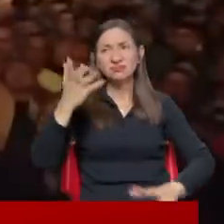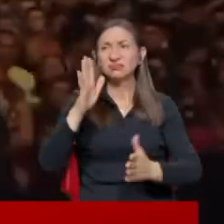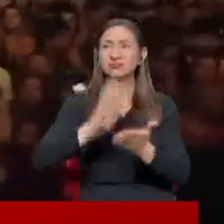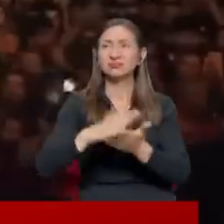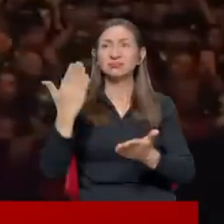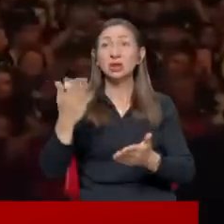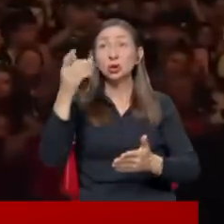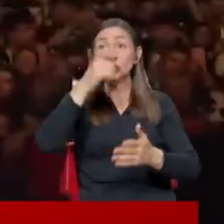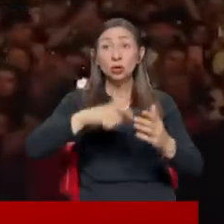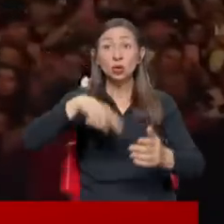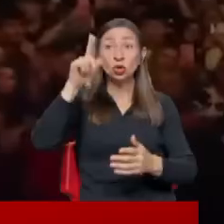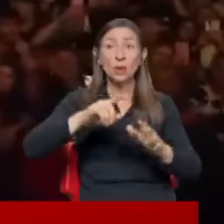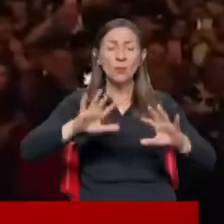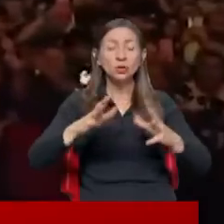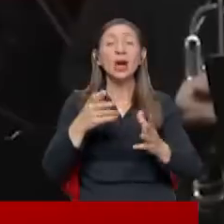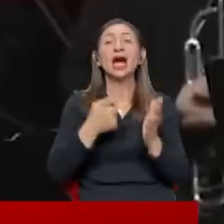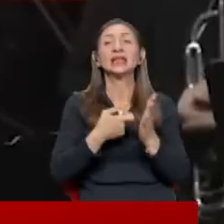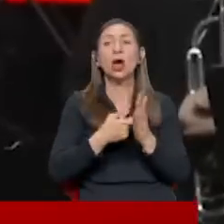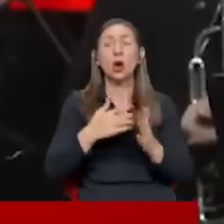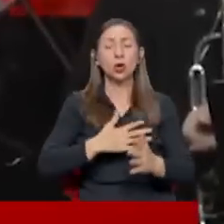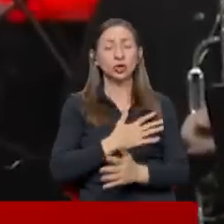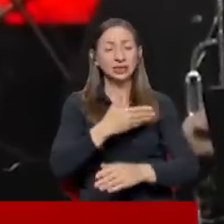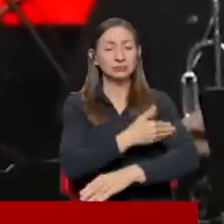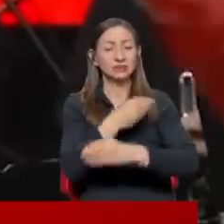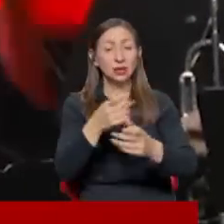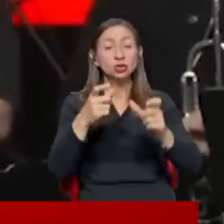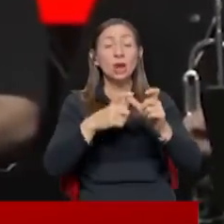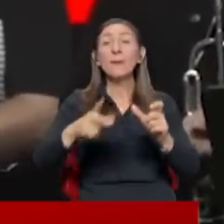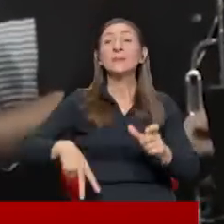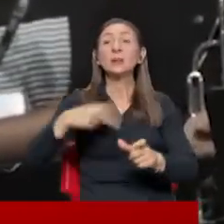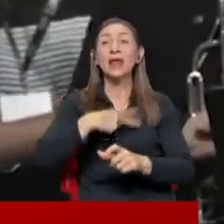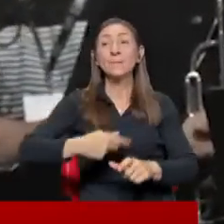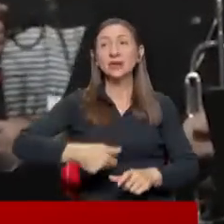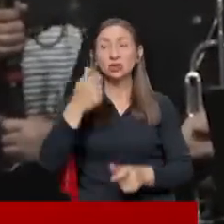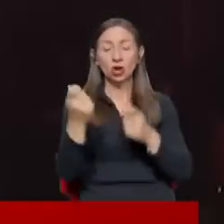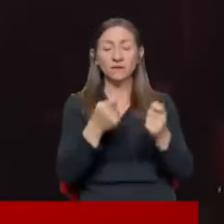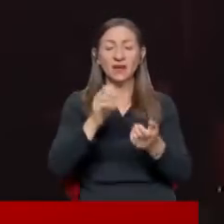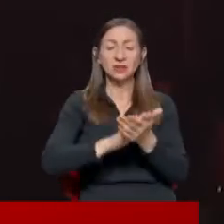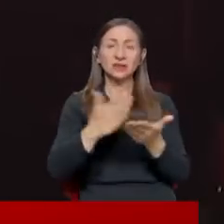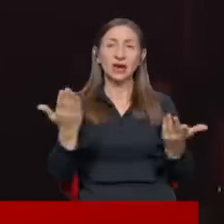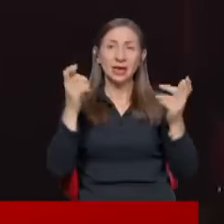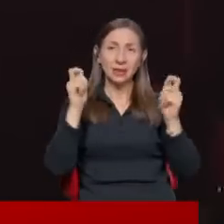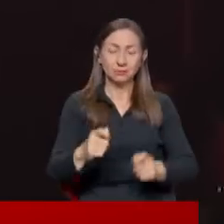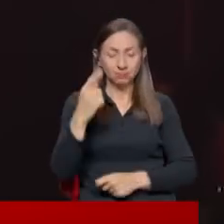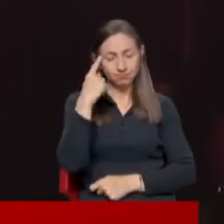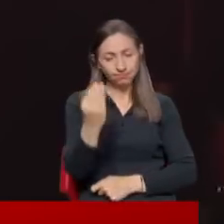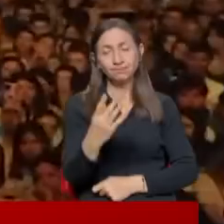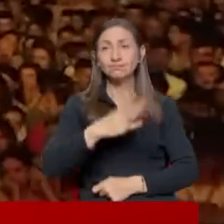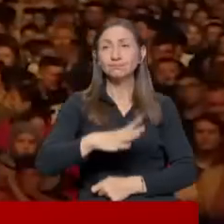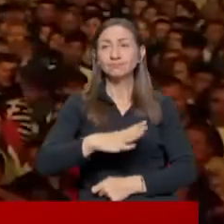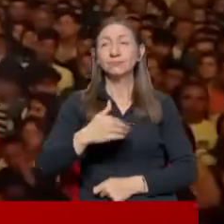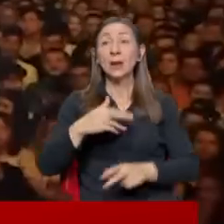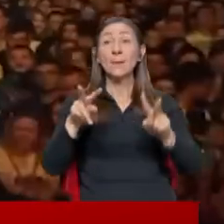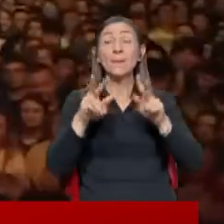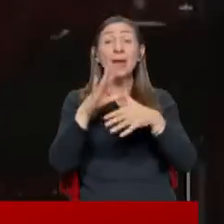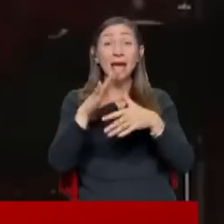ayrıldı. Ülkemin gündemini meşgul etmemek adına onurla hizmet verdiğim Süleymanpaşa Belediye Başkanlığı görevimden feragat ettiğimin bilinmesini isterim.